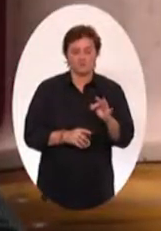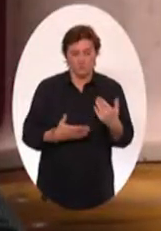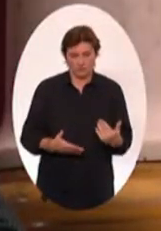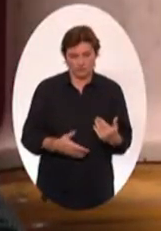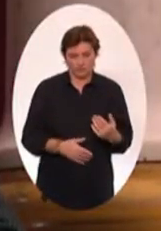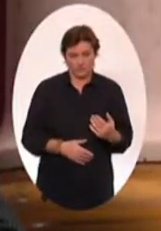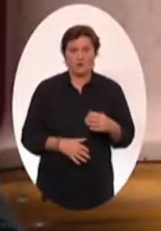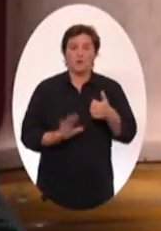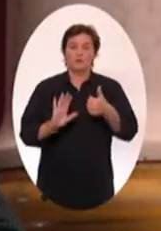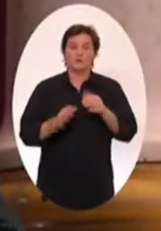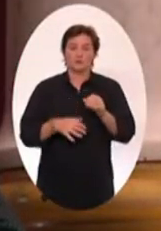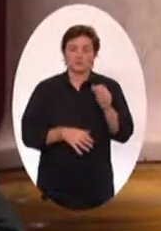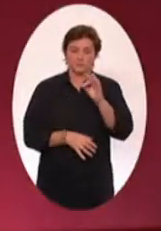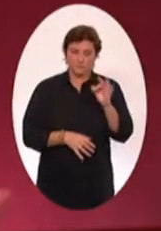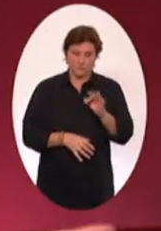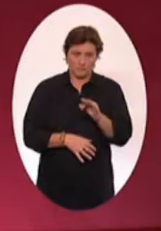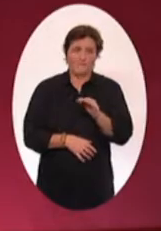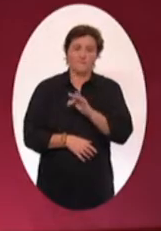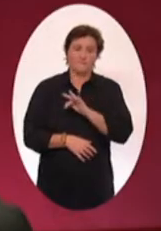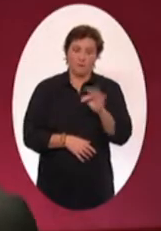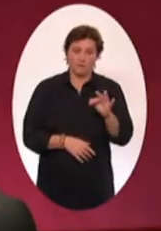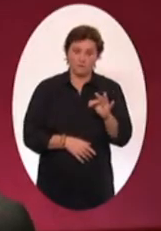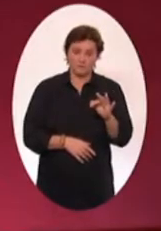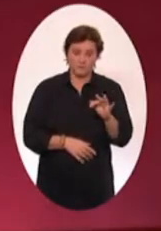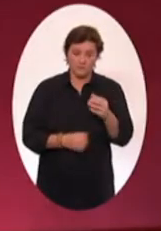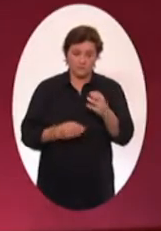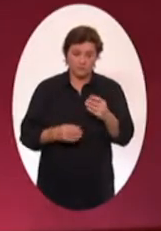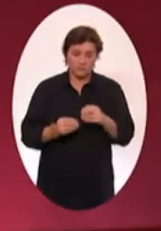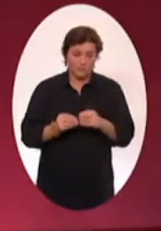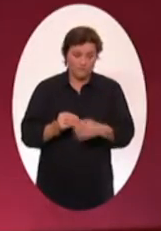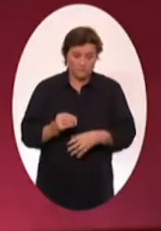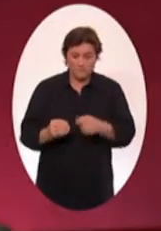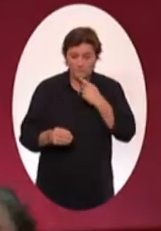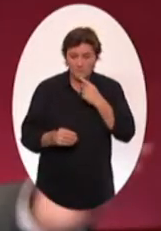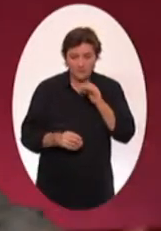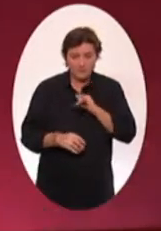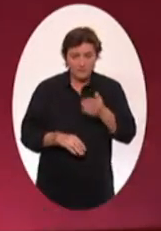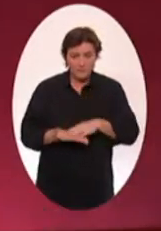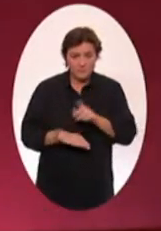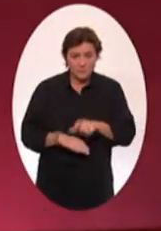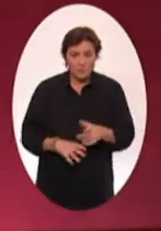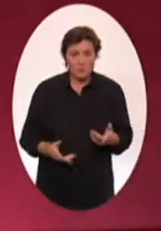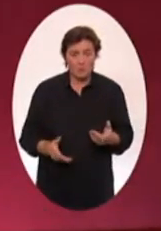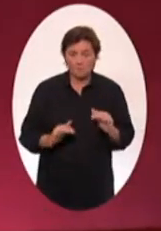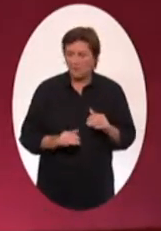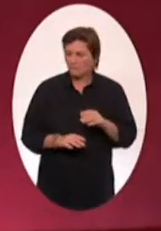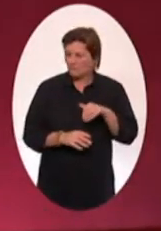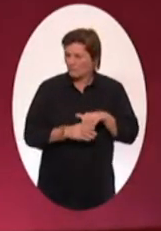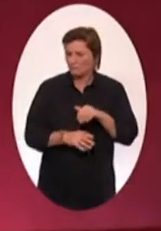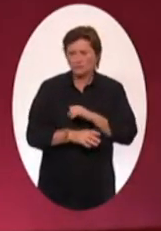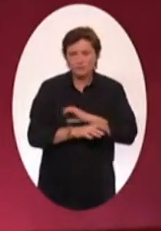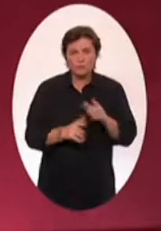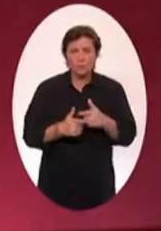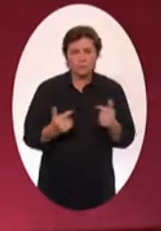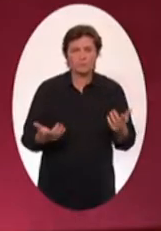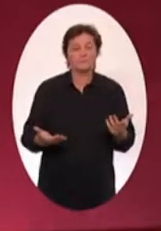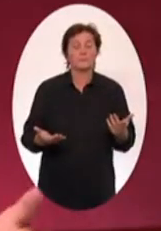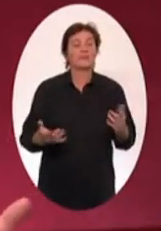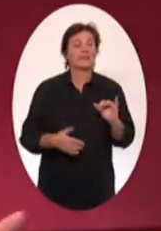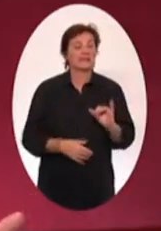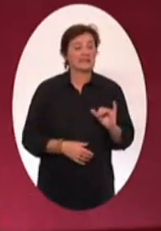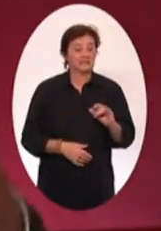y a 60% des Français dont on ne parle plus jamais, même dans les grands médias nationaux, malheureusement. Ce sont